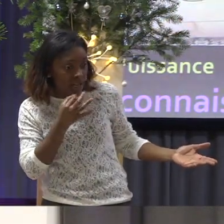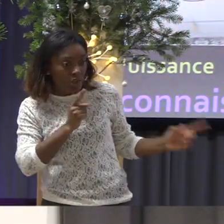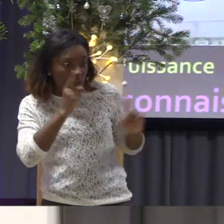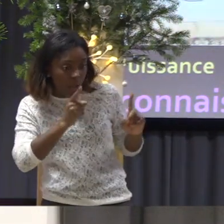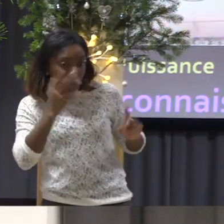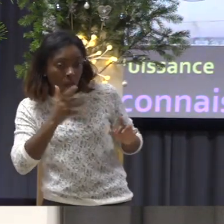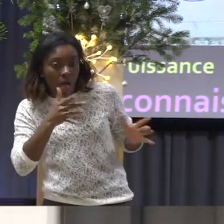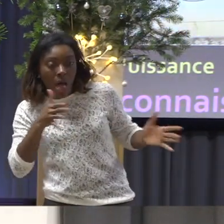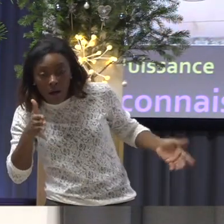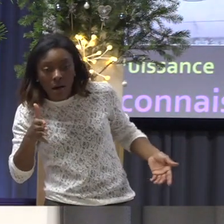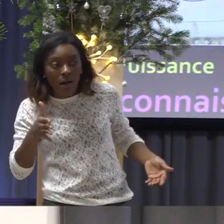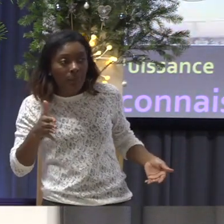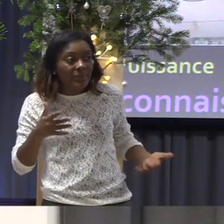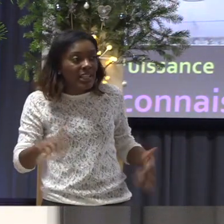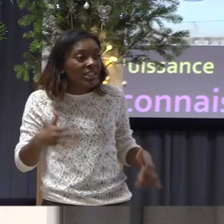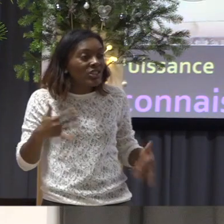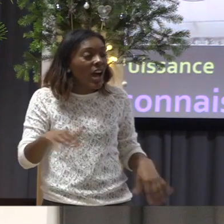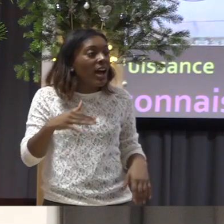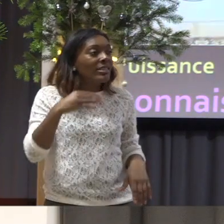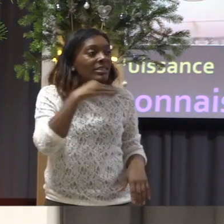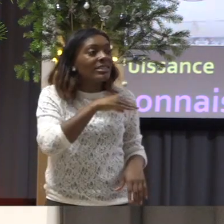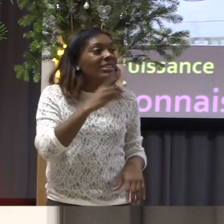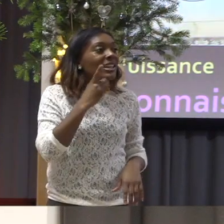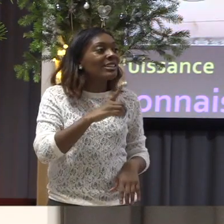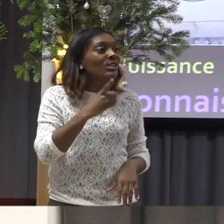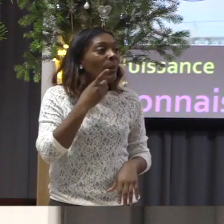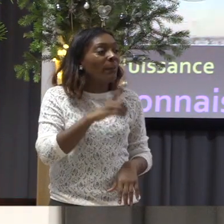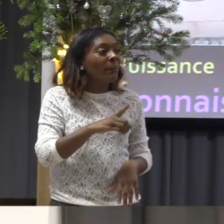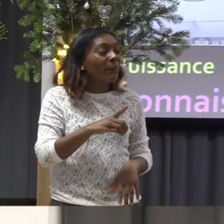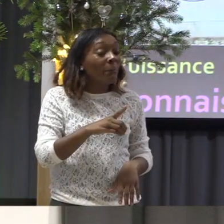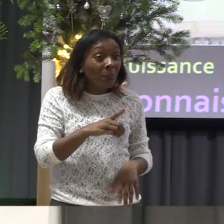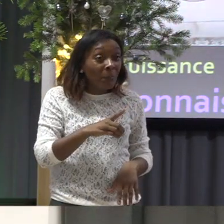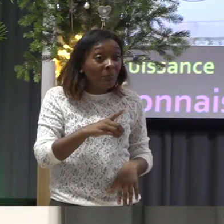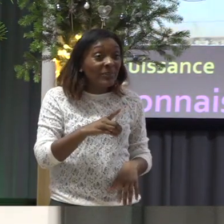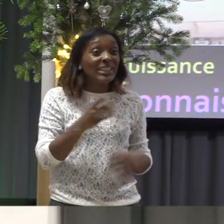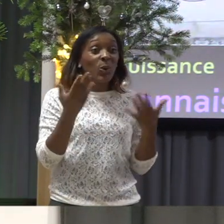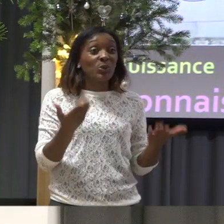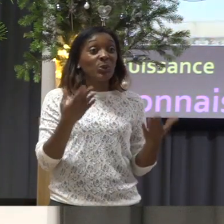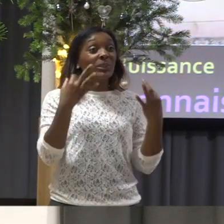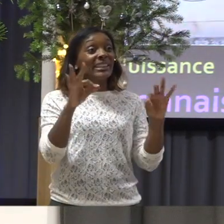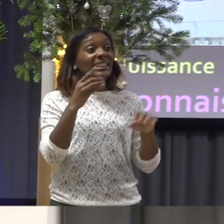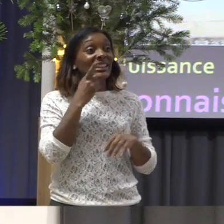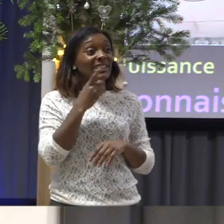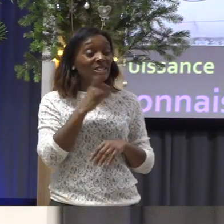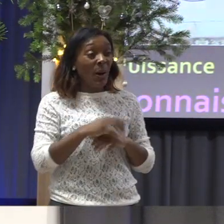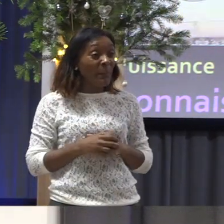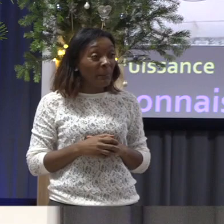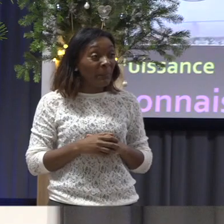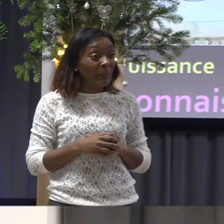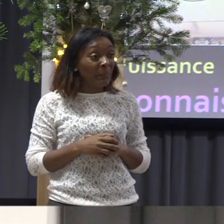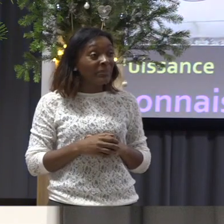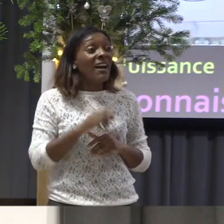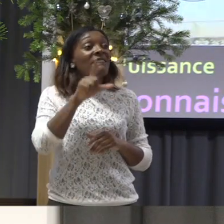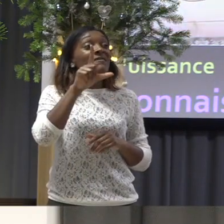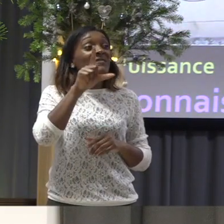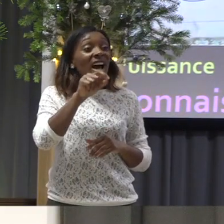et puis on est au mois de décembre. Et de surcroît, nous sommes le 10 décembre. Plus que 20